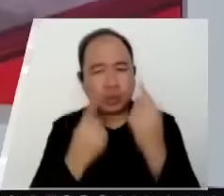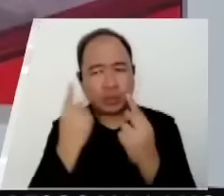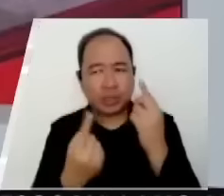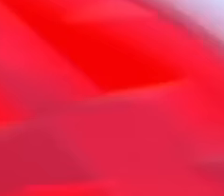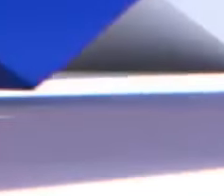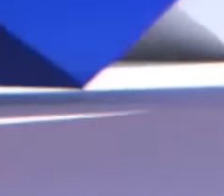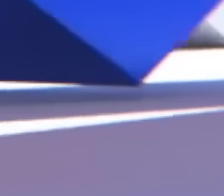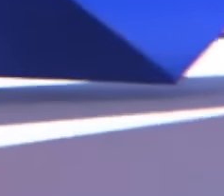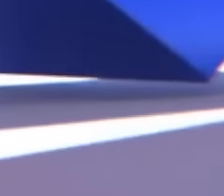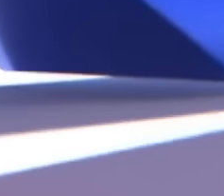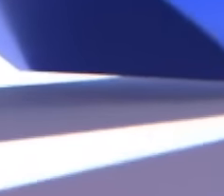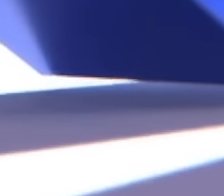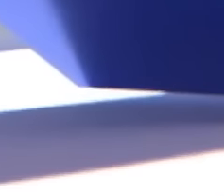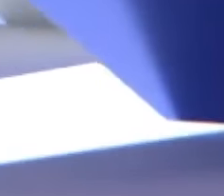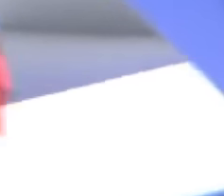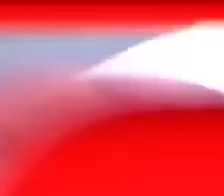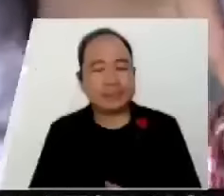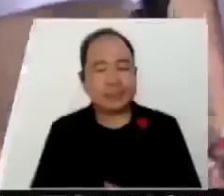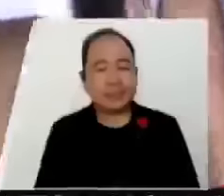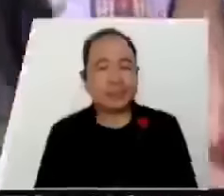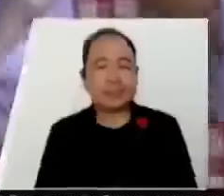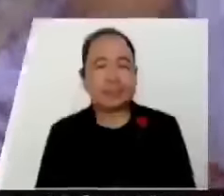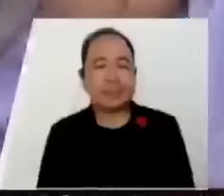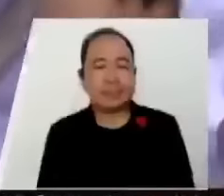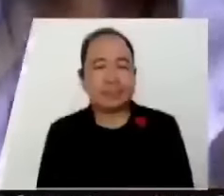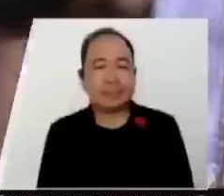si Joseph Moro.